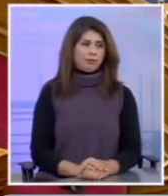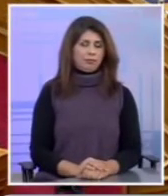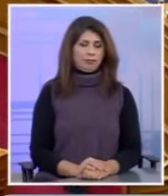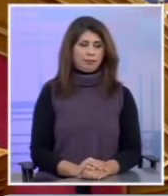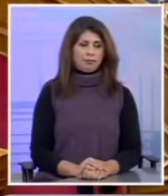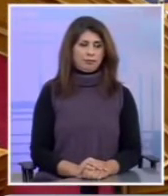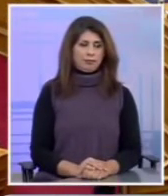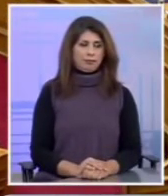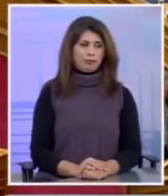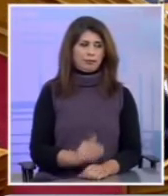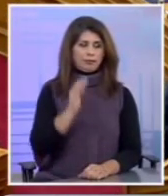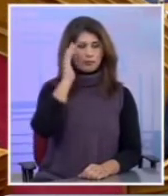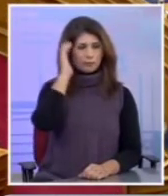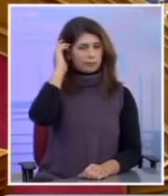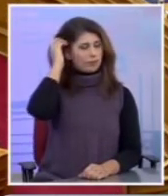Ευχαριστώ κύριε Πρόεδρε.